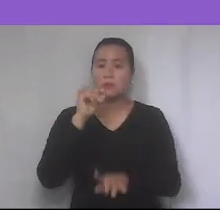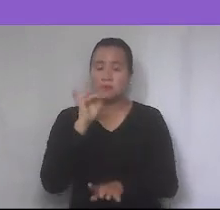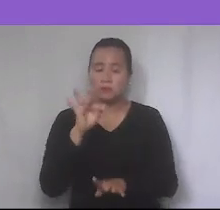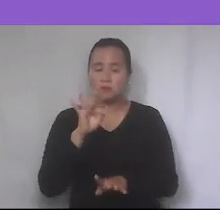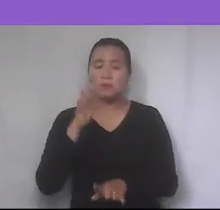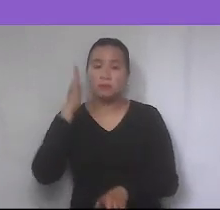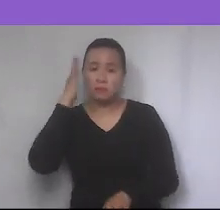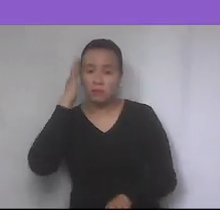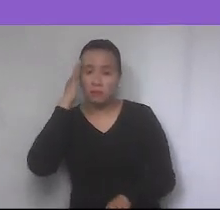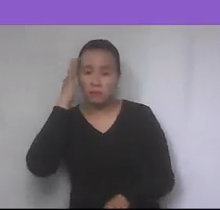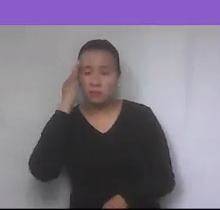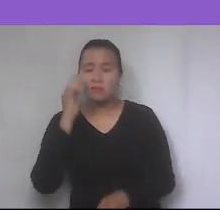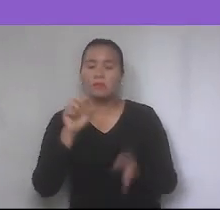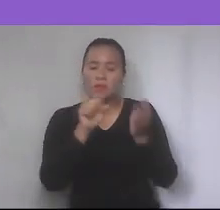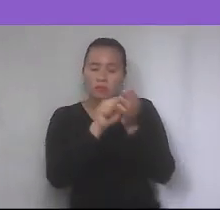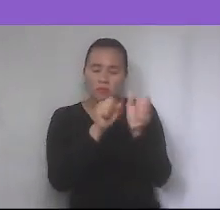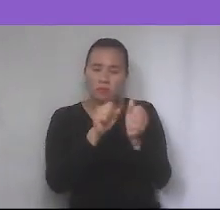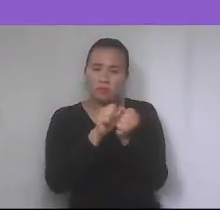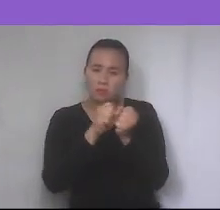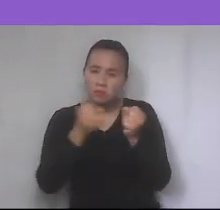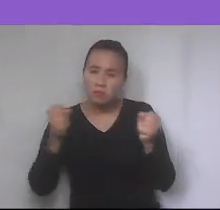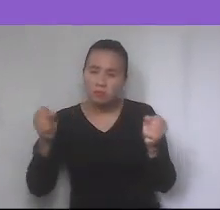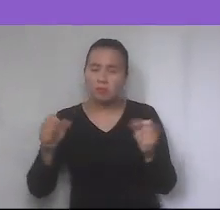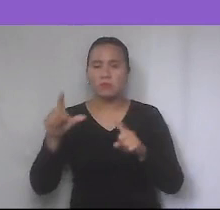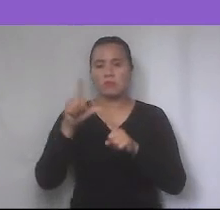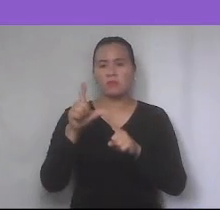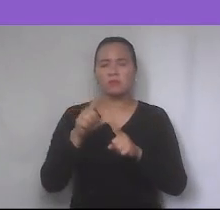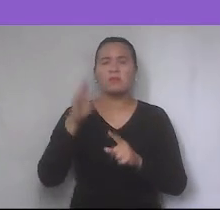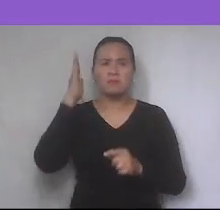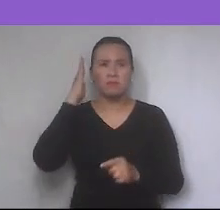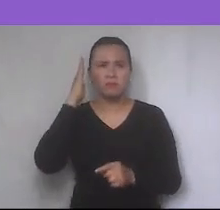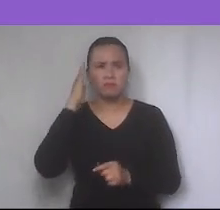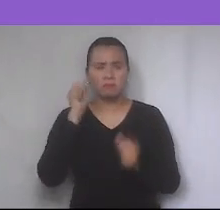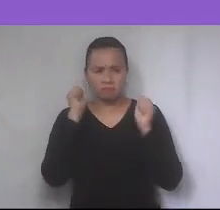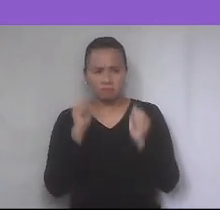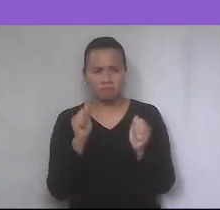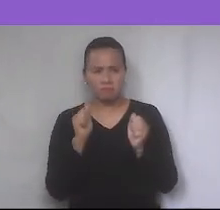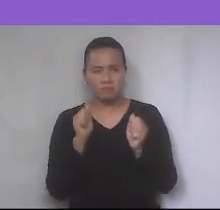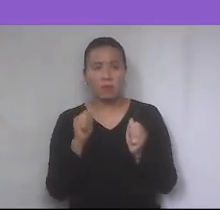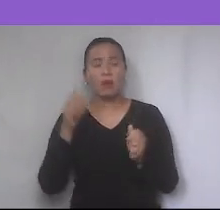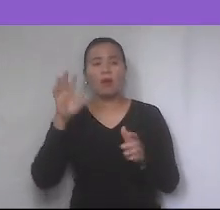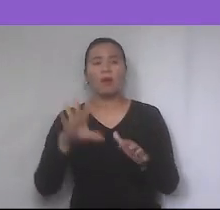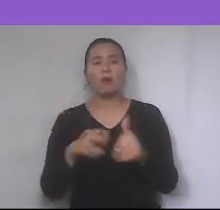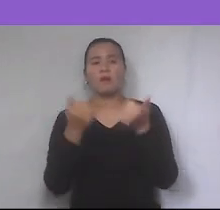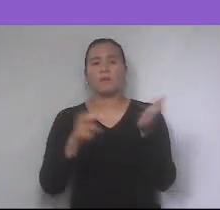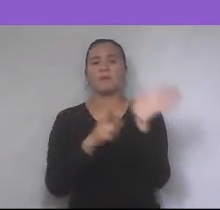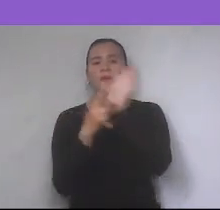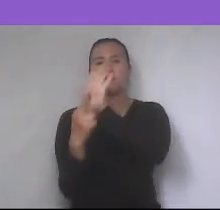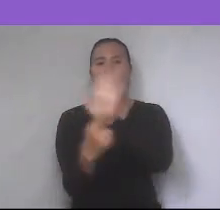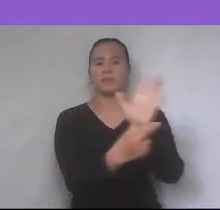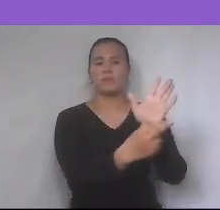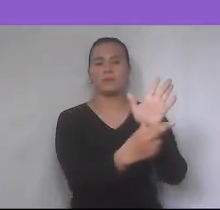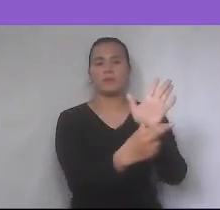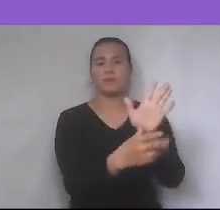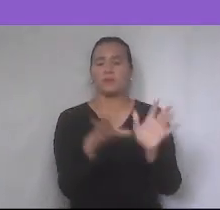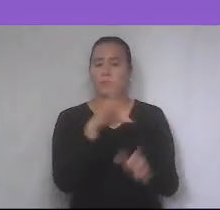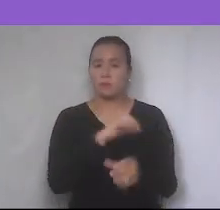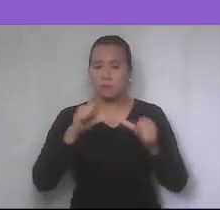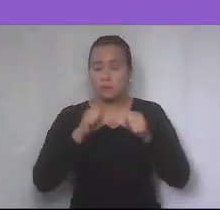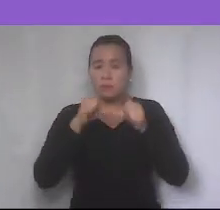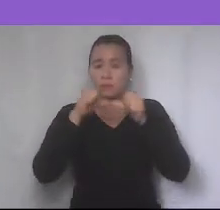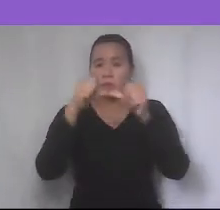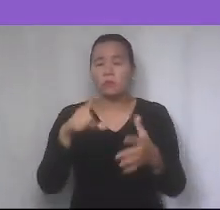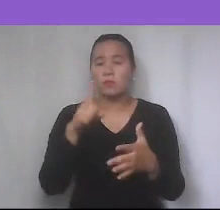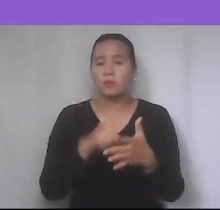tunog, makikita rin natin kung paano natin irerepresenta ang bawat tunog na yon. And so, it's important that we